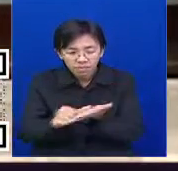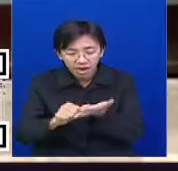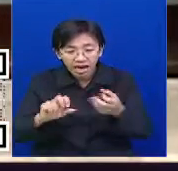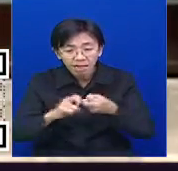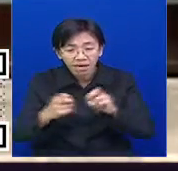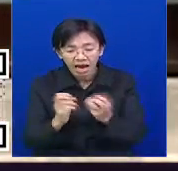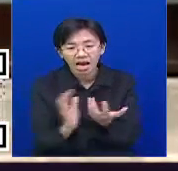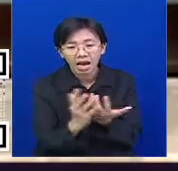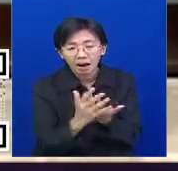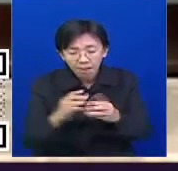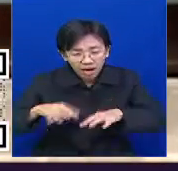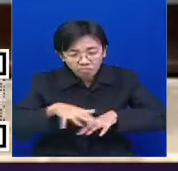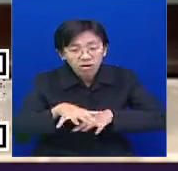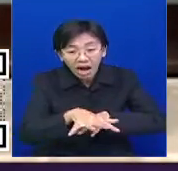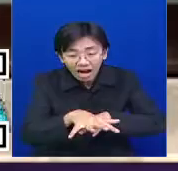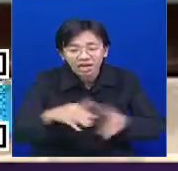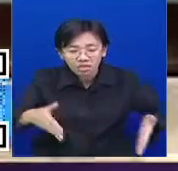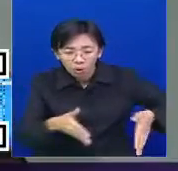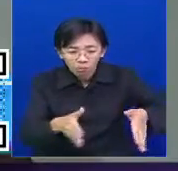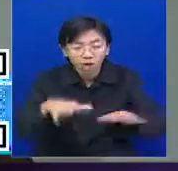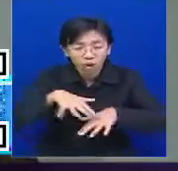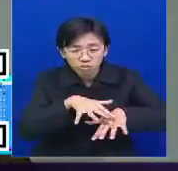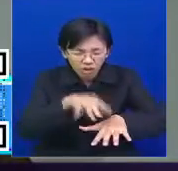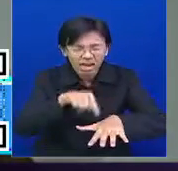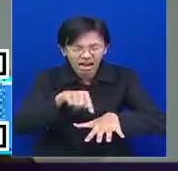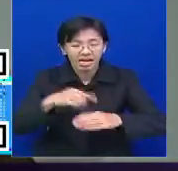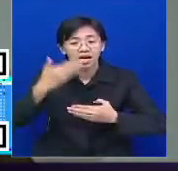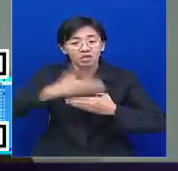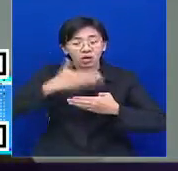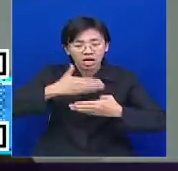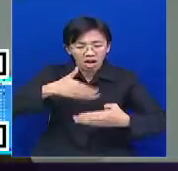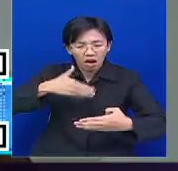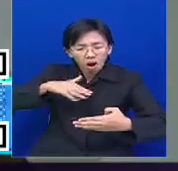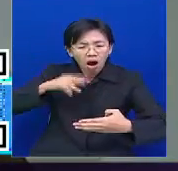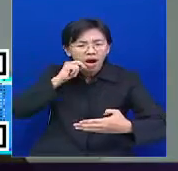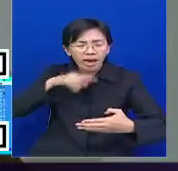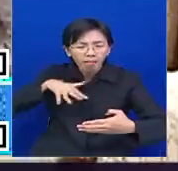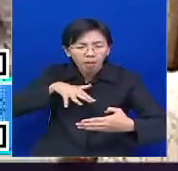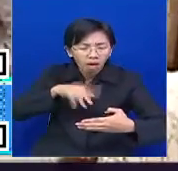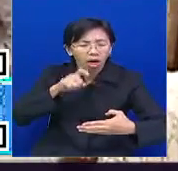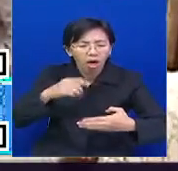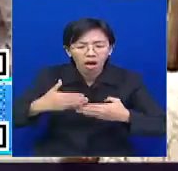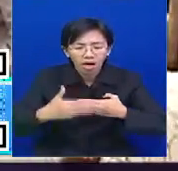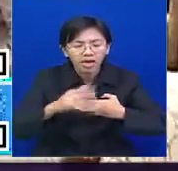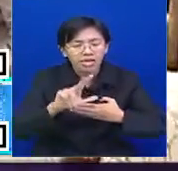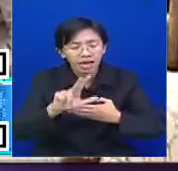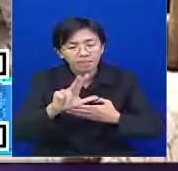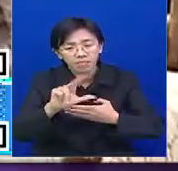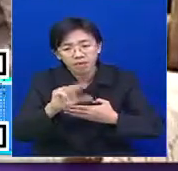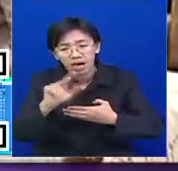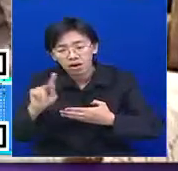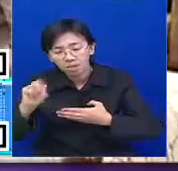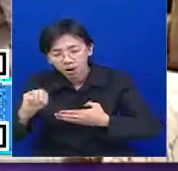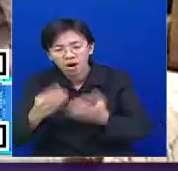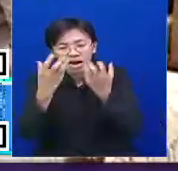ในพื้นที่จังหวัดชัยนาทเหนือเขื่อนเจ้าพระยาประเมินว่าขณะนี้ผักตบชวาขวางทางน้ำระยะทางยาว 3-5 กิโลเมตรน้ำหนักประม